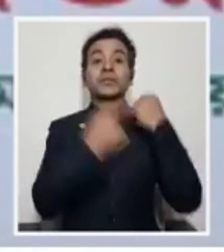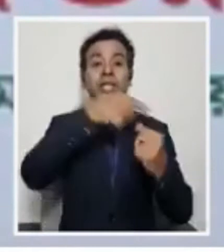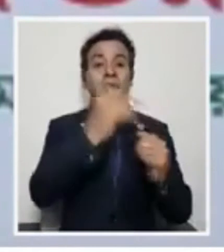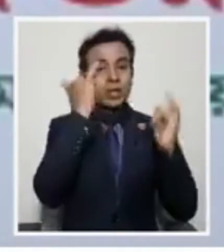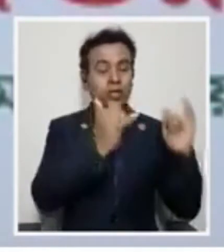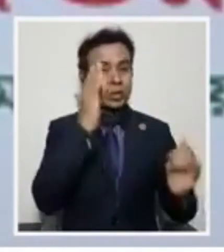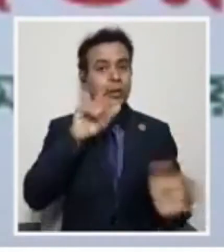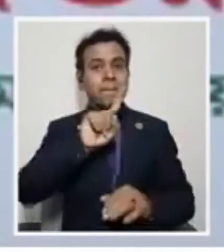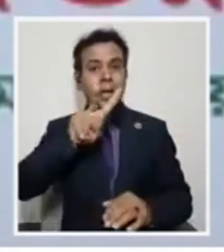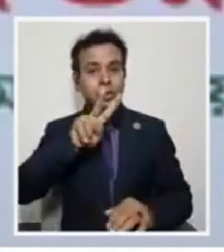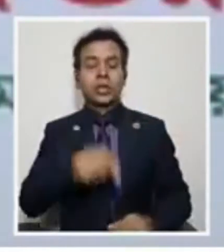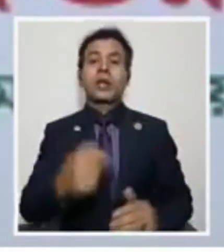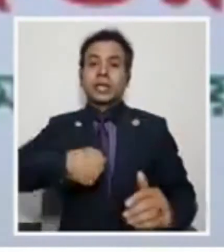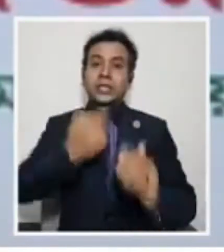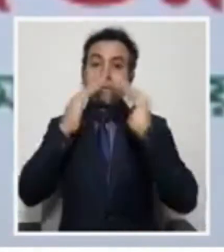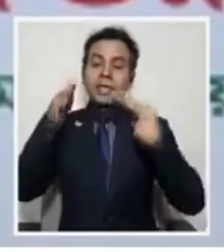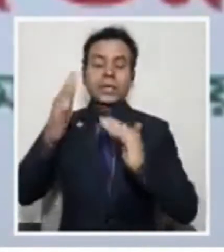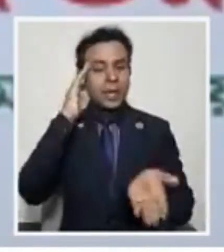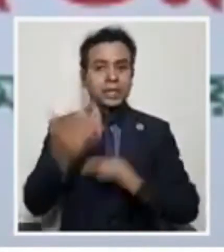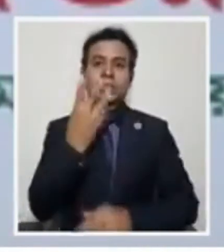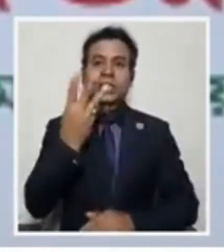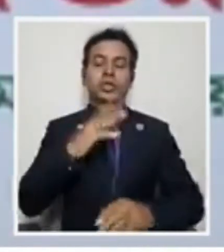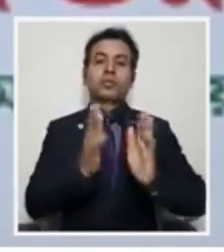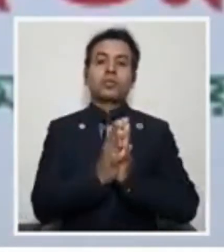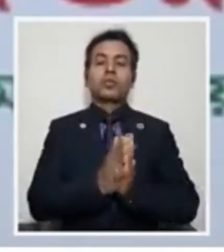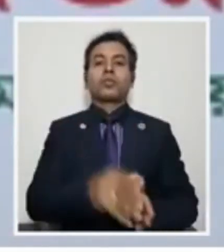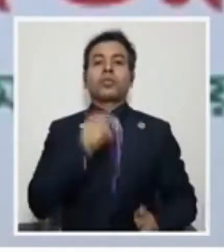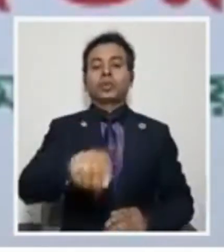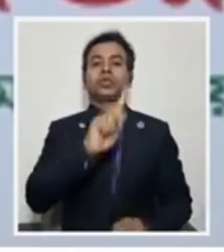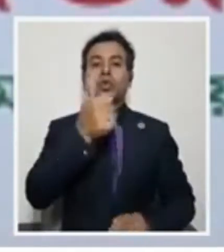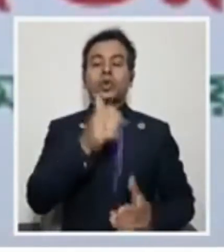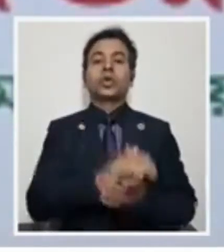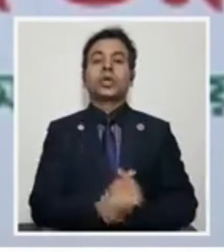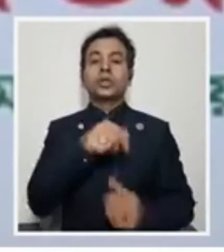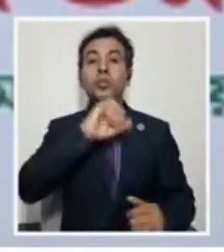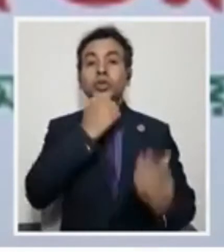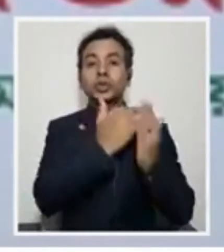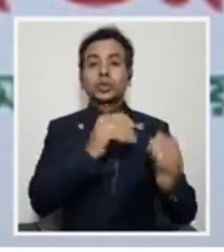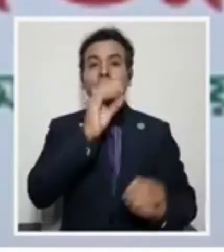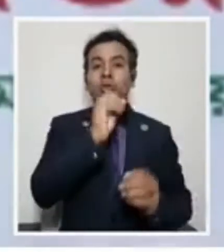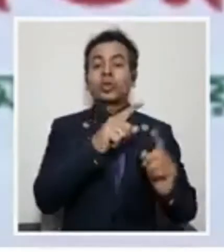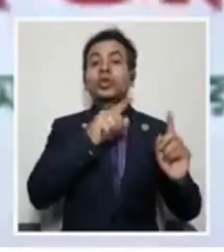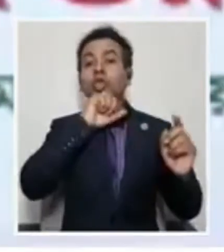বয়স ভিত্তিক বিশ্লেষণে 0 থেকে 10 বছরের মধ্যে 1 জন, 21 থেকে 30 বছরের মধ্যে 1 জন,